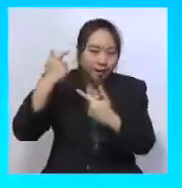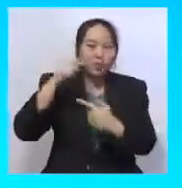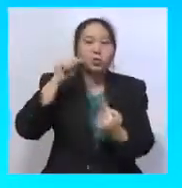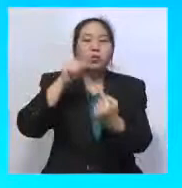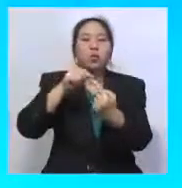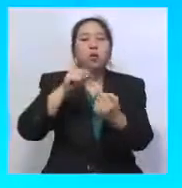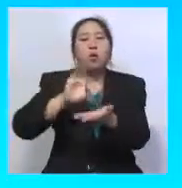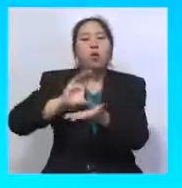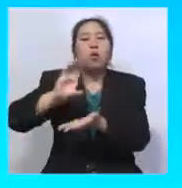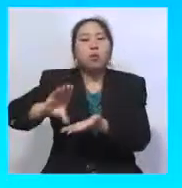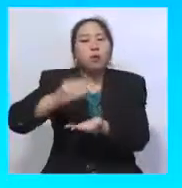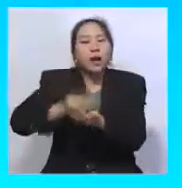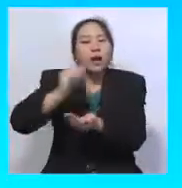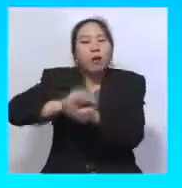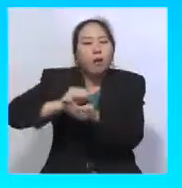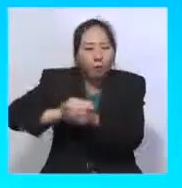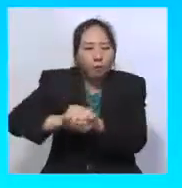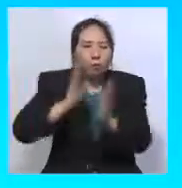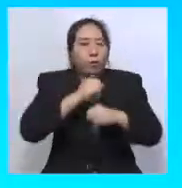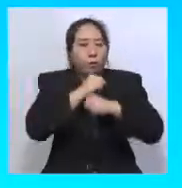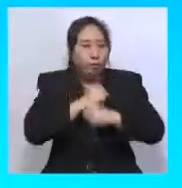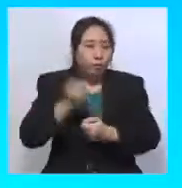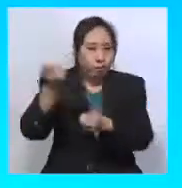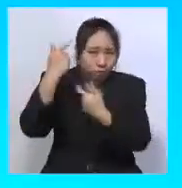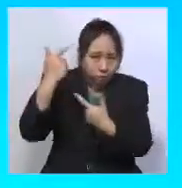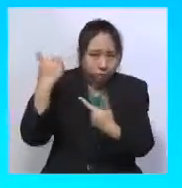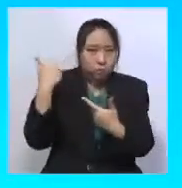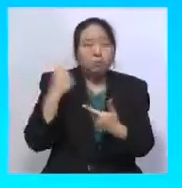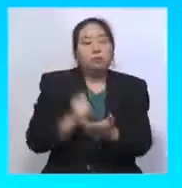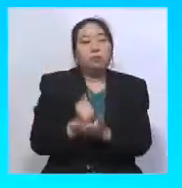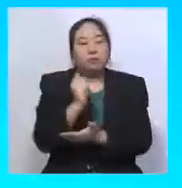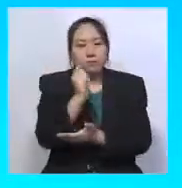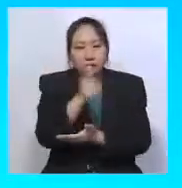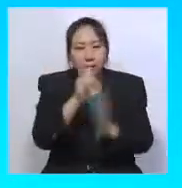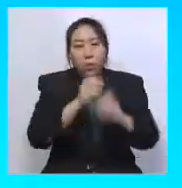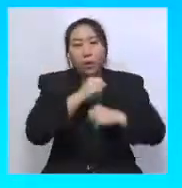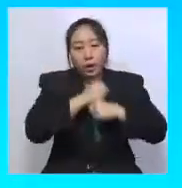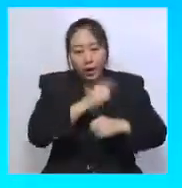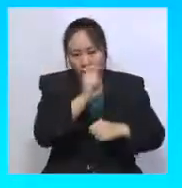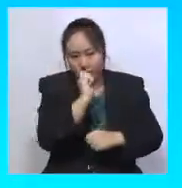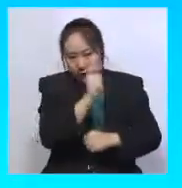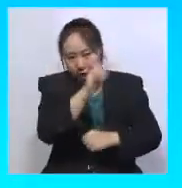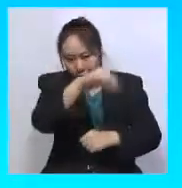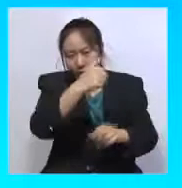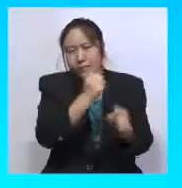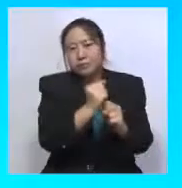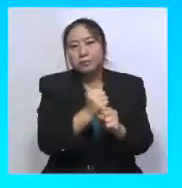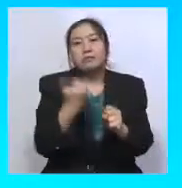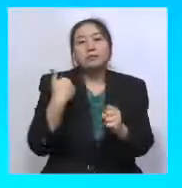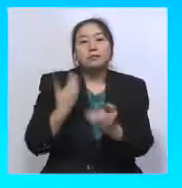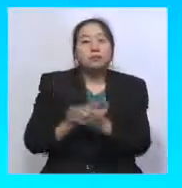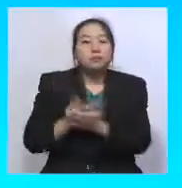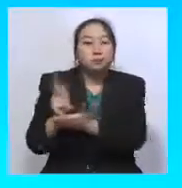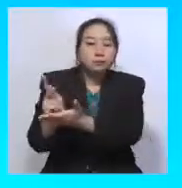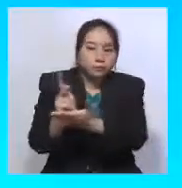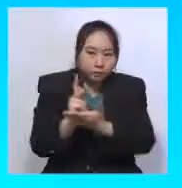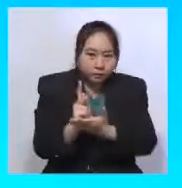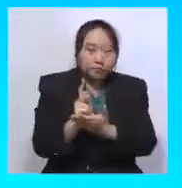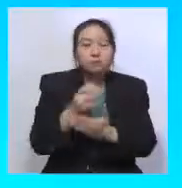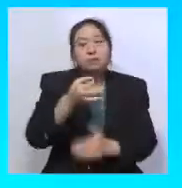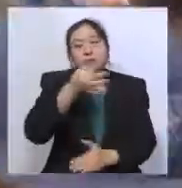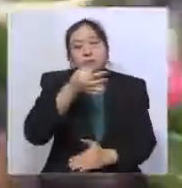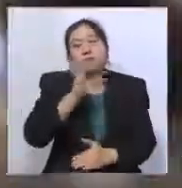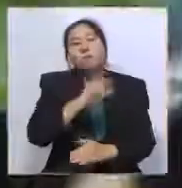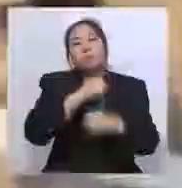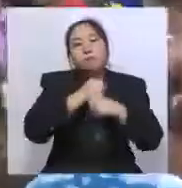การดูแลผู้สูงอายุด้วยเบี้ยยังชีพนะคะมีการส่งเสริมการจ้างงานผู้สูงอายุแล้วก็มอบสินเชื่อสร้างอาชีพวัยเก่าเป็น